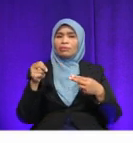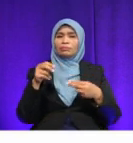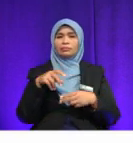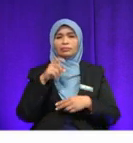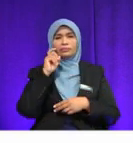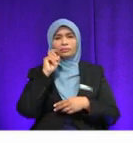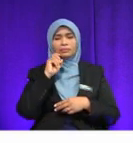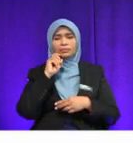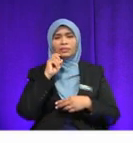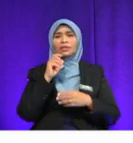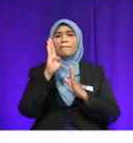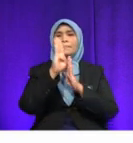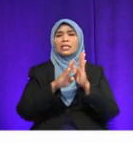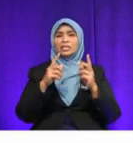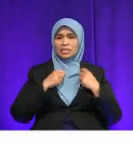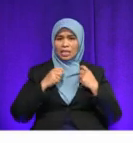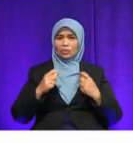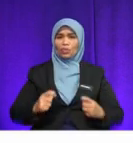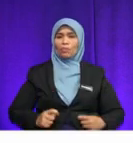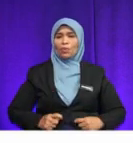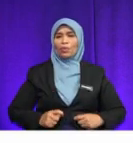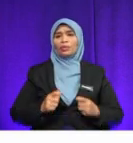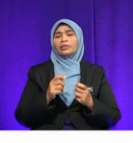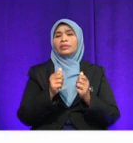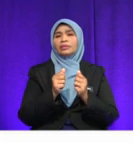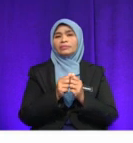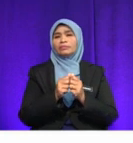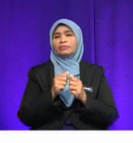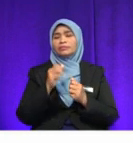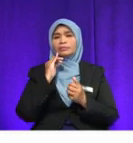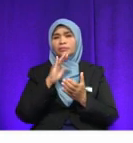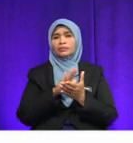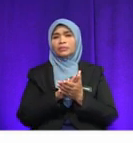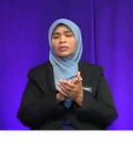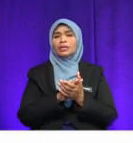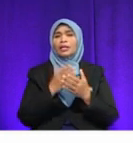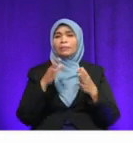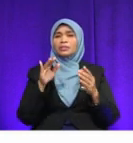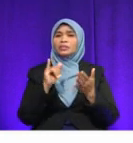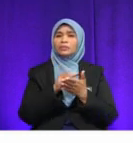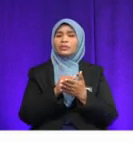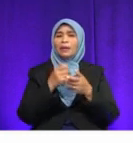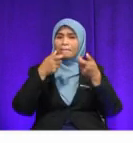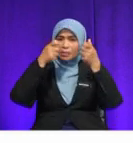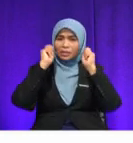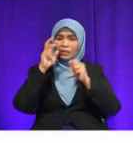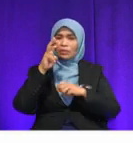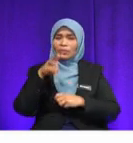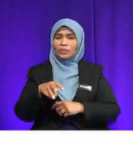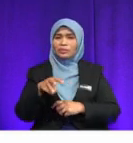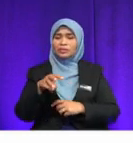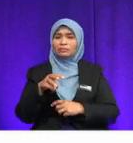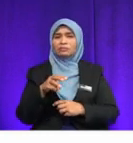juga ya jadi sahabat nabi Ini dia mimpi bersetubuh lalu dia mandi wajib Oke dia udah luka kepalanya mungkin